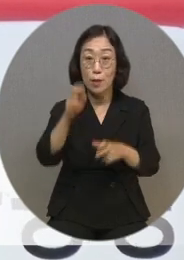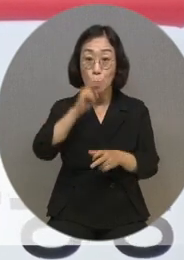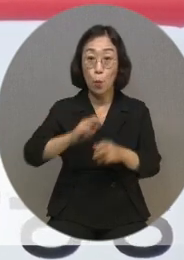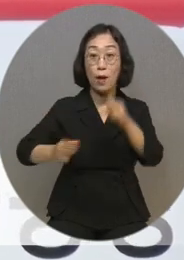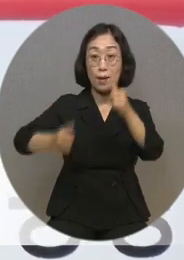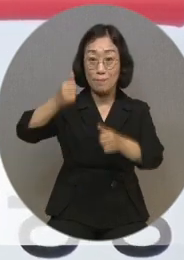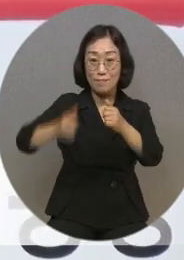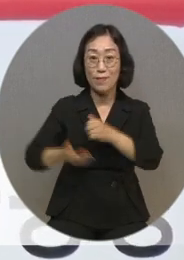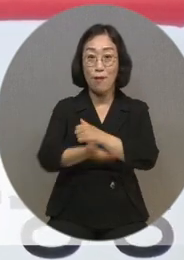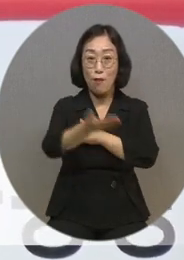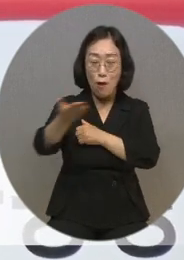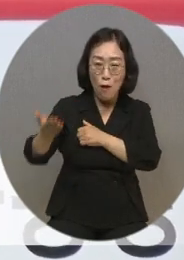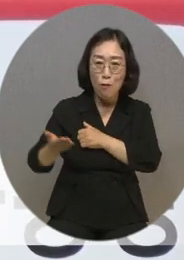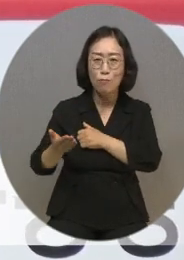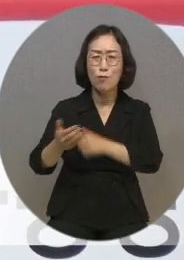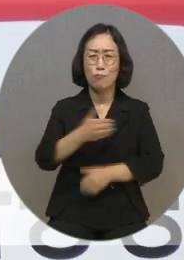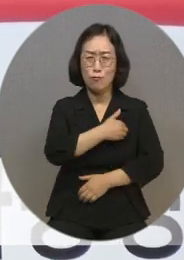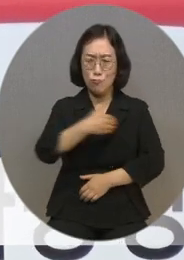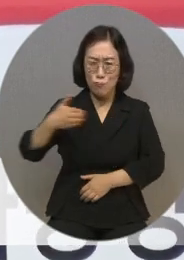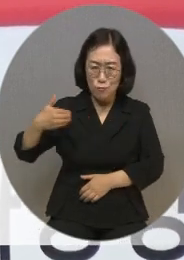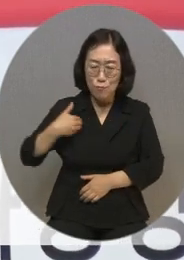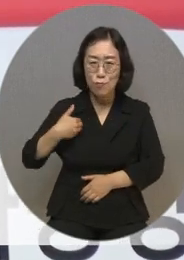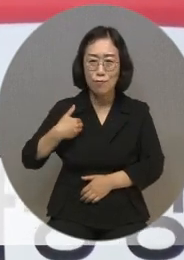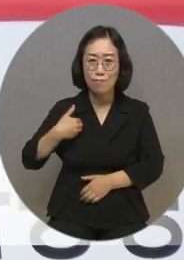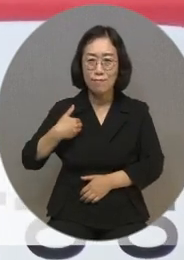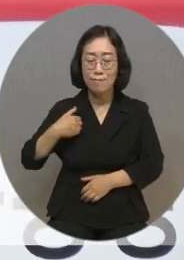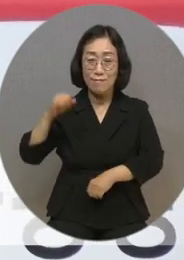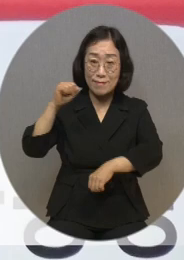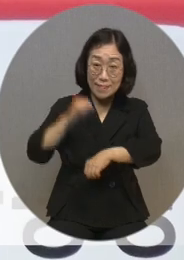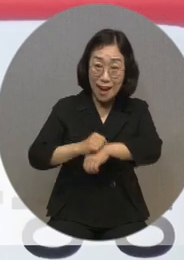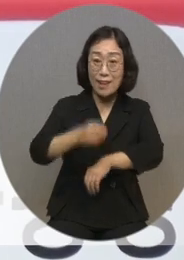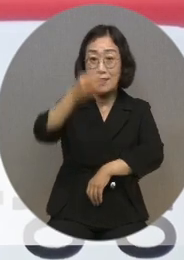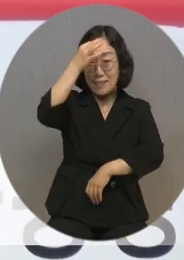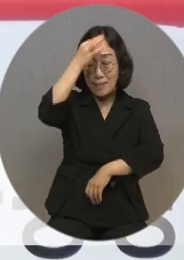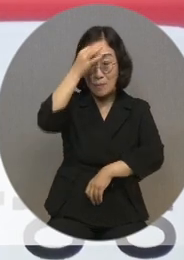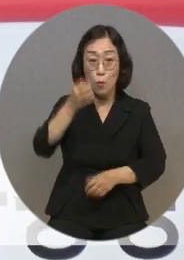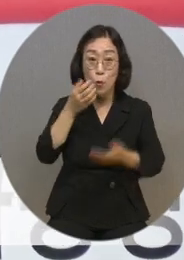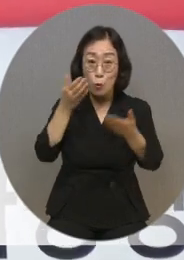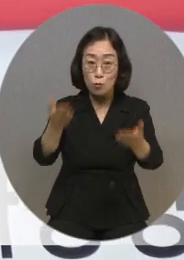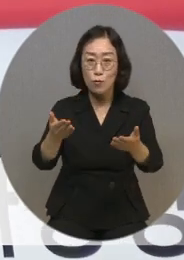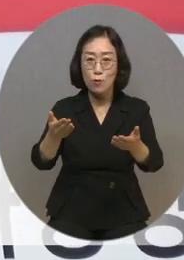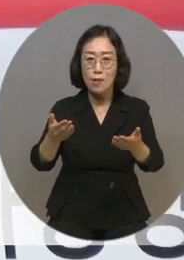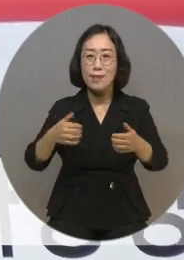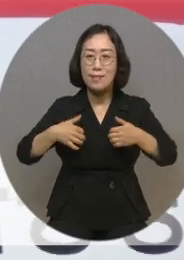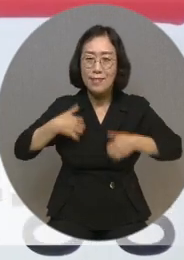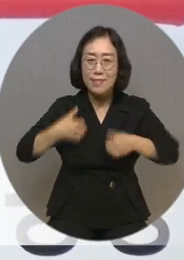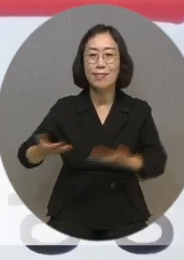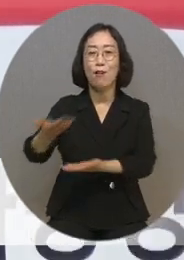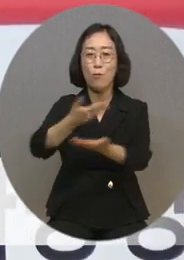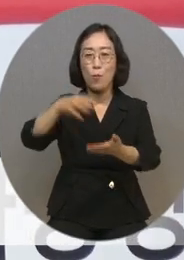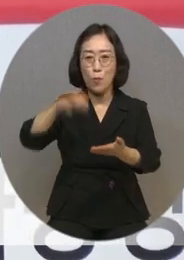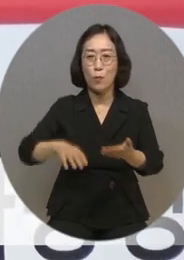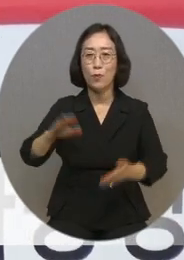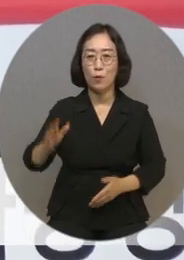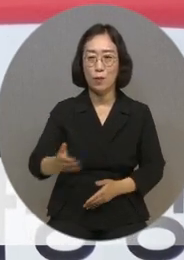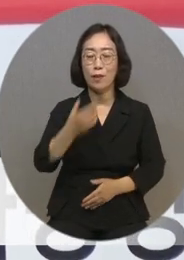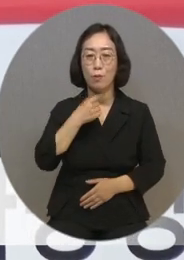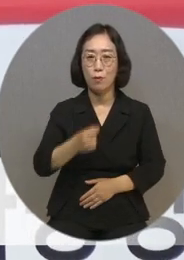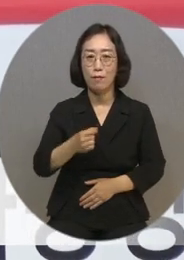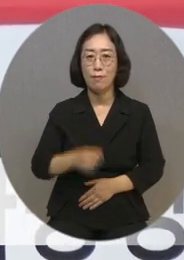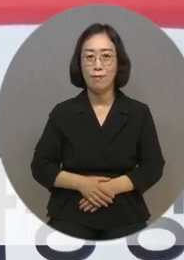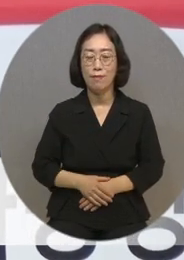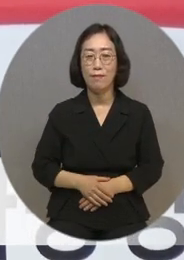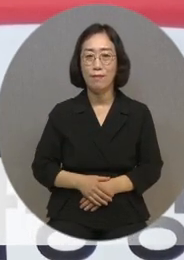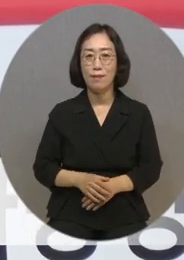여러분들의 끼를 마음껏 발휘하고 흠겹고 즐거운 자리가 됐으면 좋겠습니다. 오늘 다시